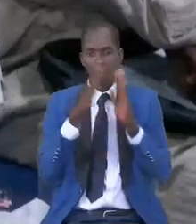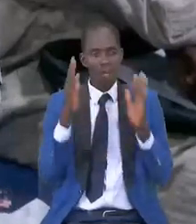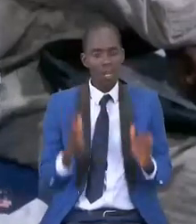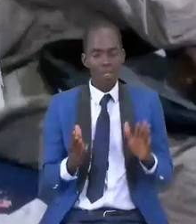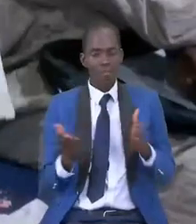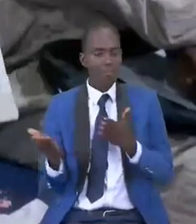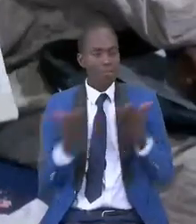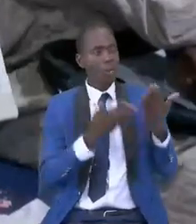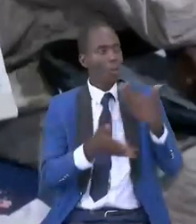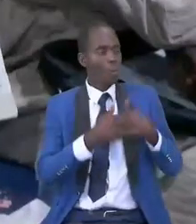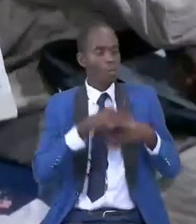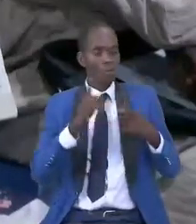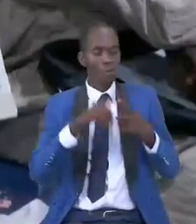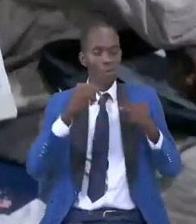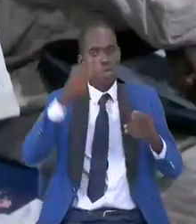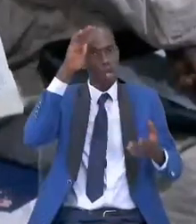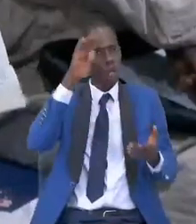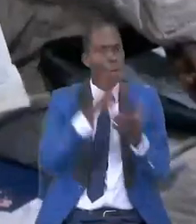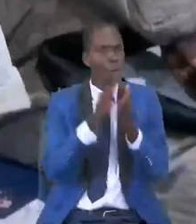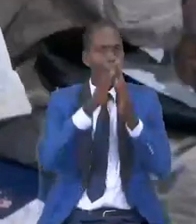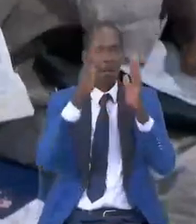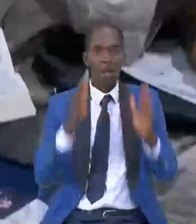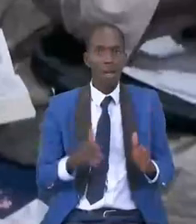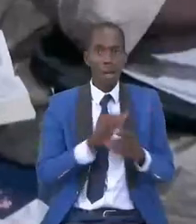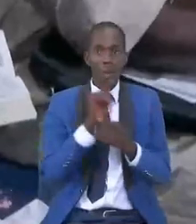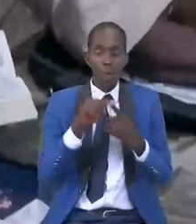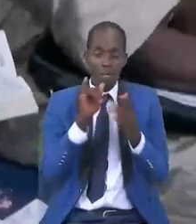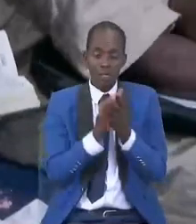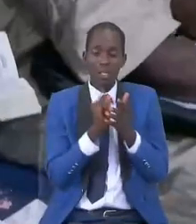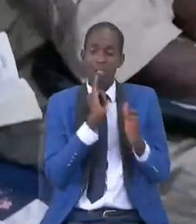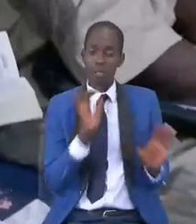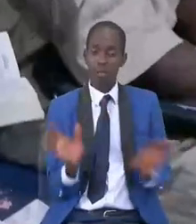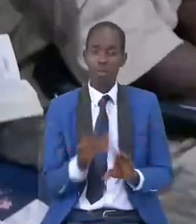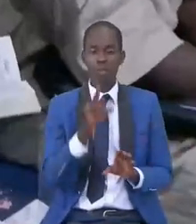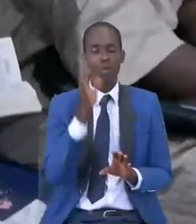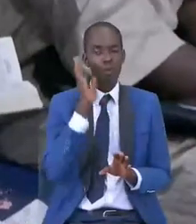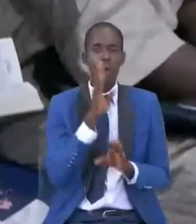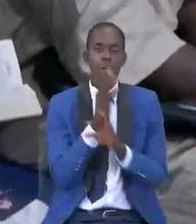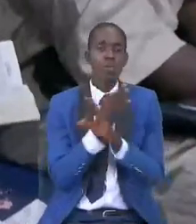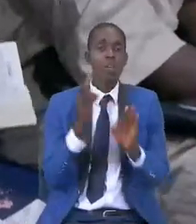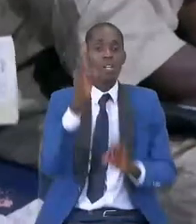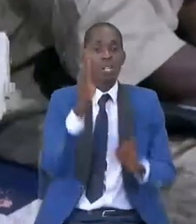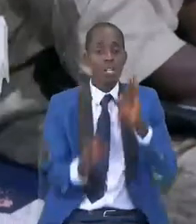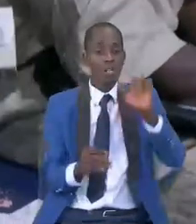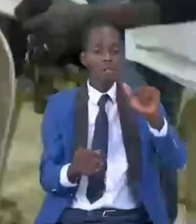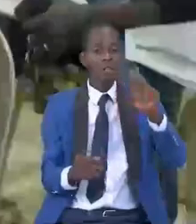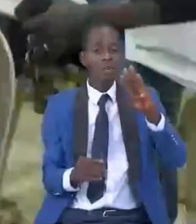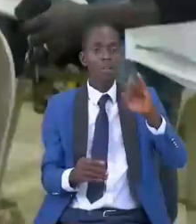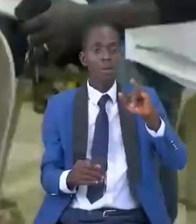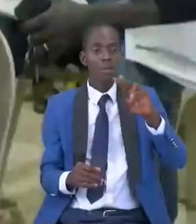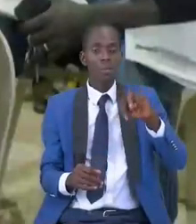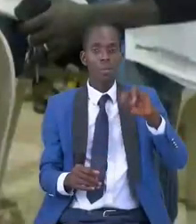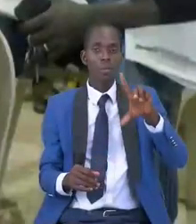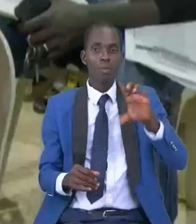mari. Et quand cela va se passer, tu seras libre. Si Abimelech avait continué à prier, et